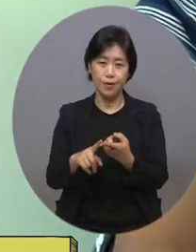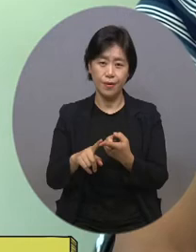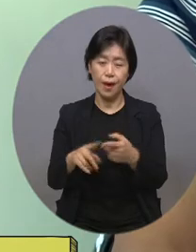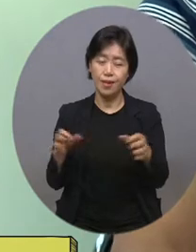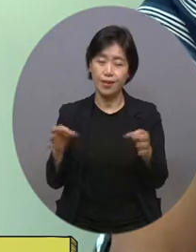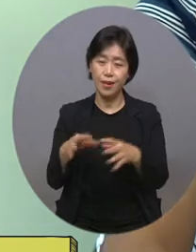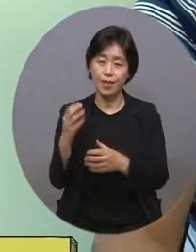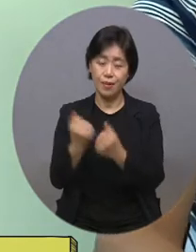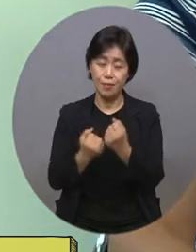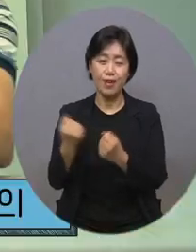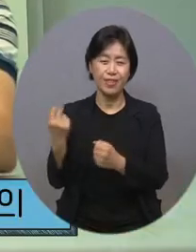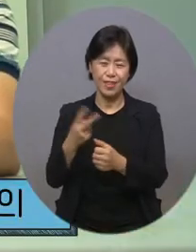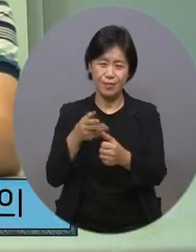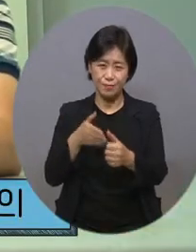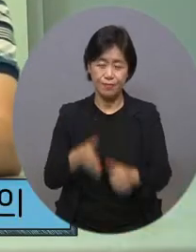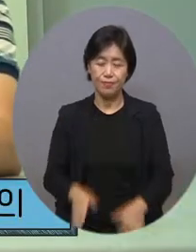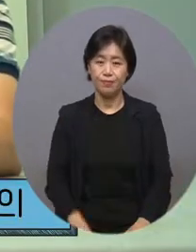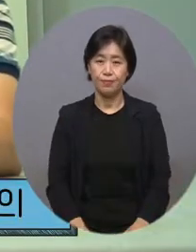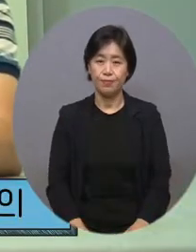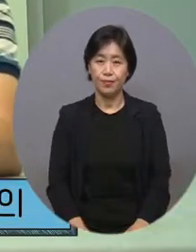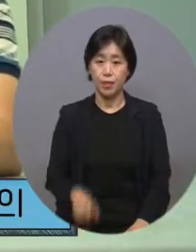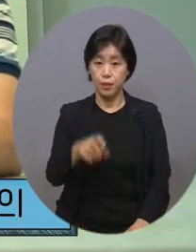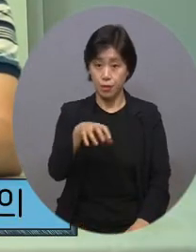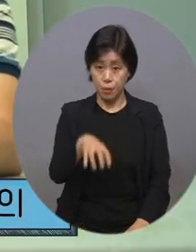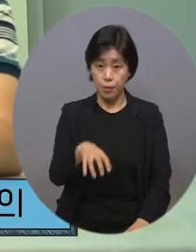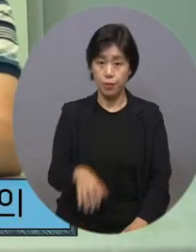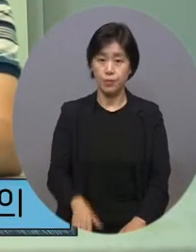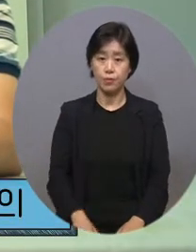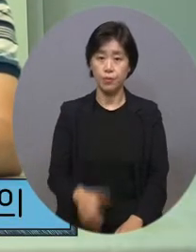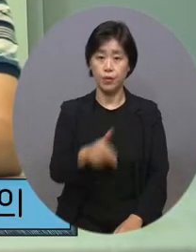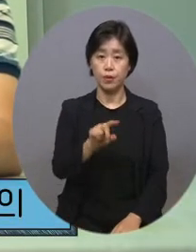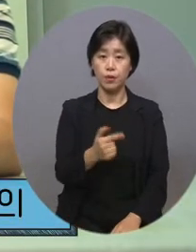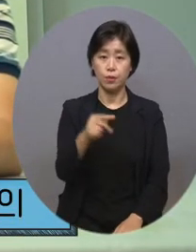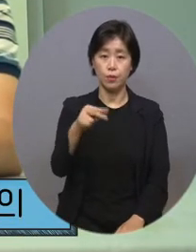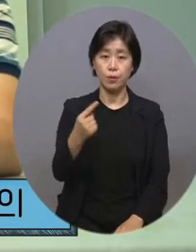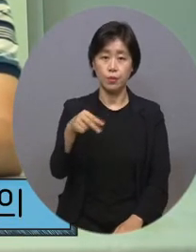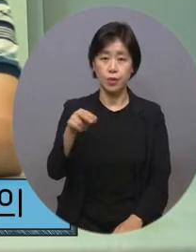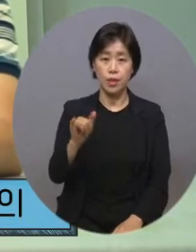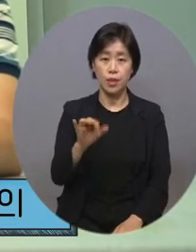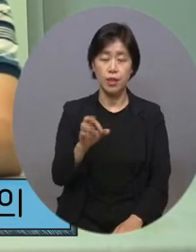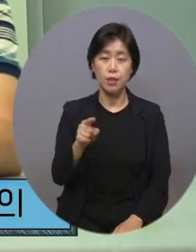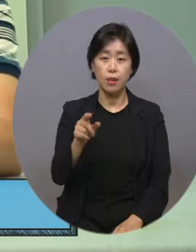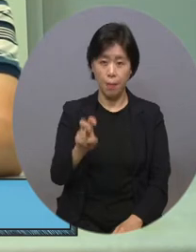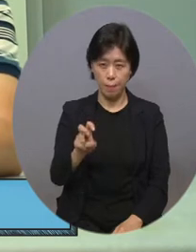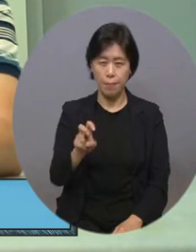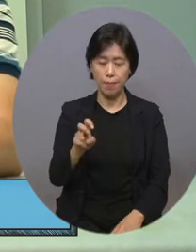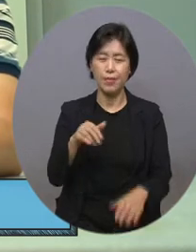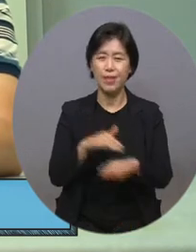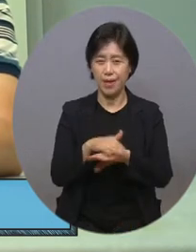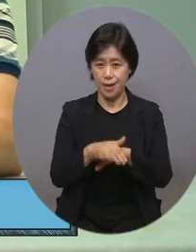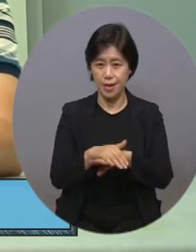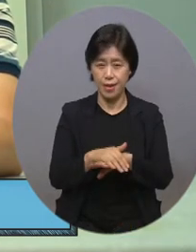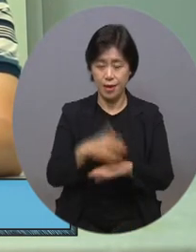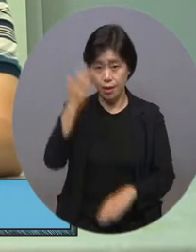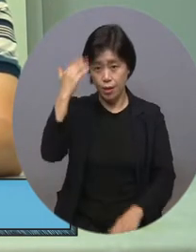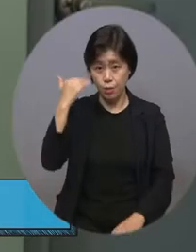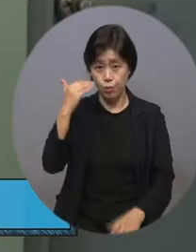간략하게 설명 부탁드릴게요. 예, 푸름의 여주팜은 컨소시엄형 장애인 표준사업장의 국내